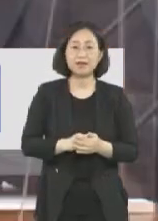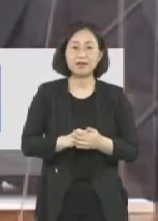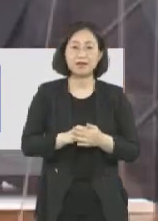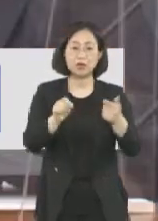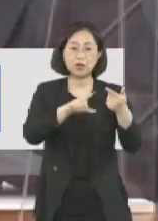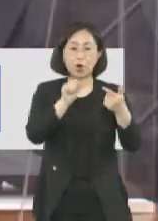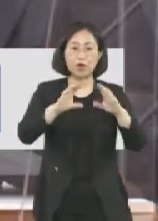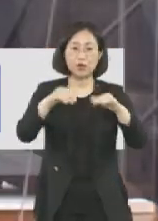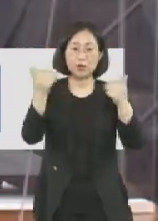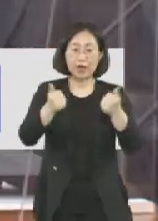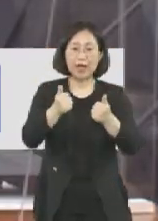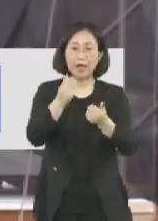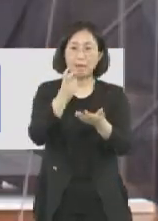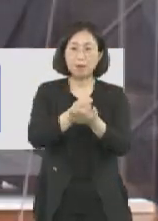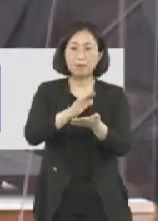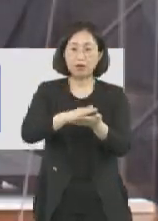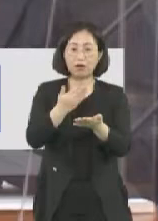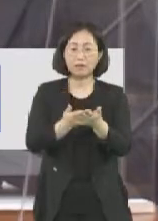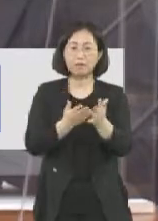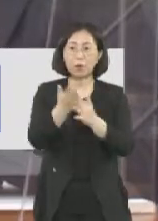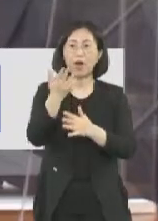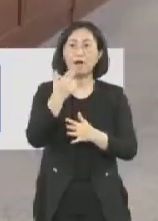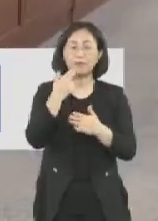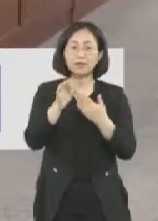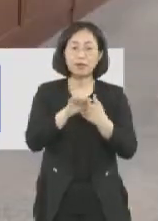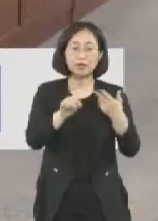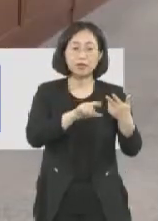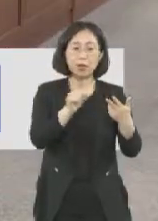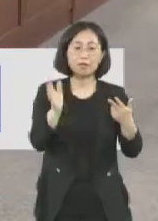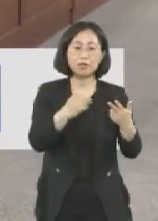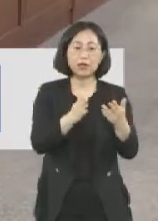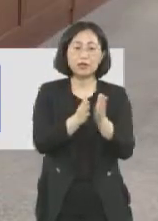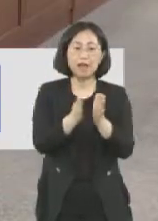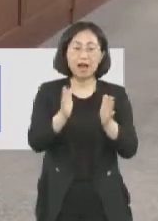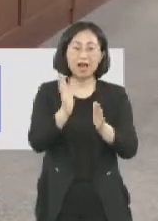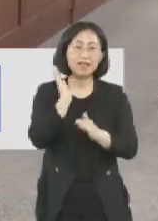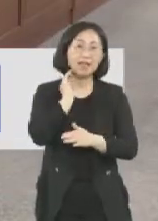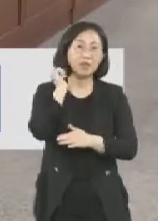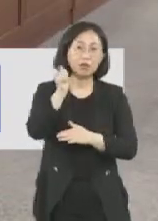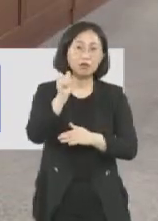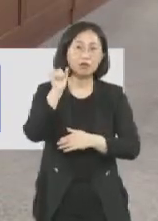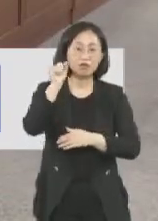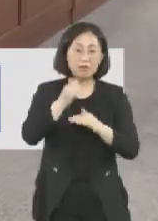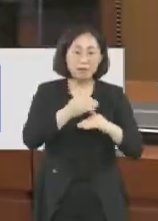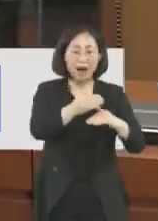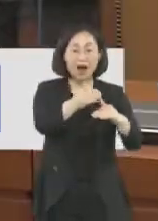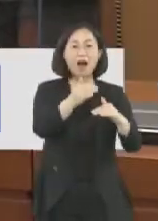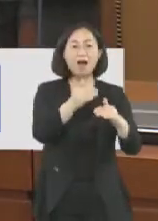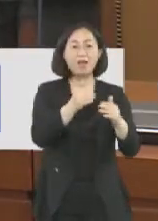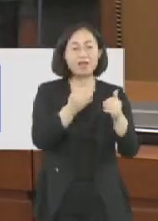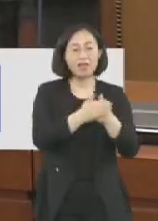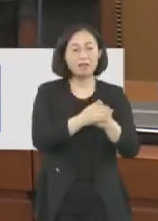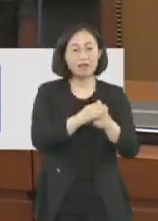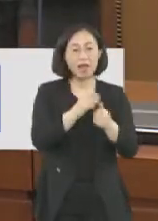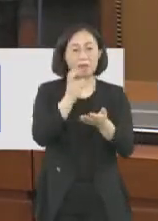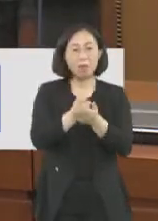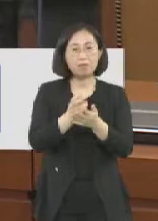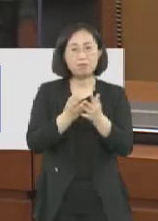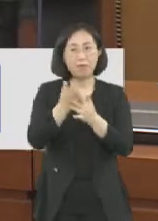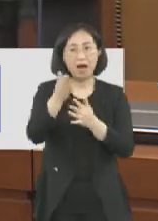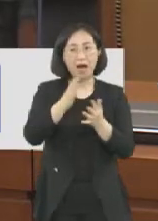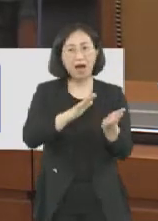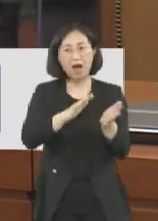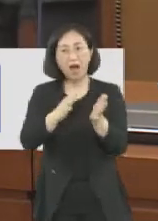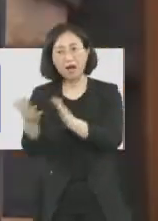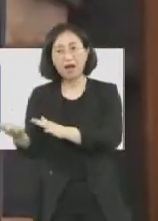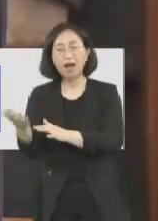6월 국회에서 국회법 개정안이 처리되지 않으면 7월부터 시작되는 대선 일정 등에 밀려 법안 처리가 더 어려워질